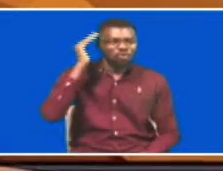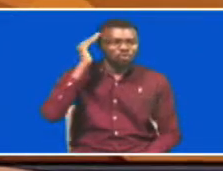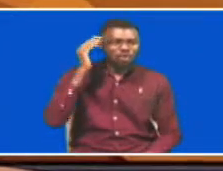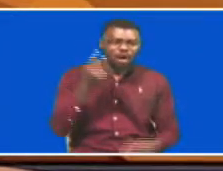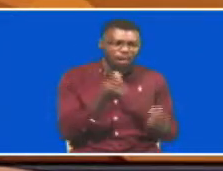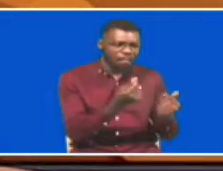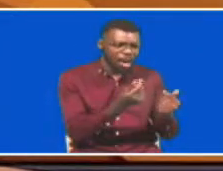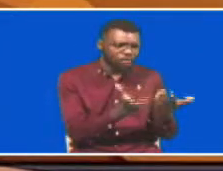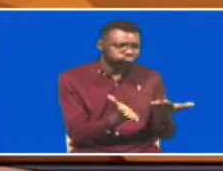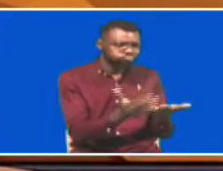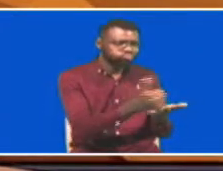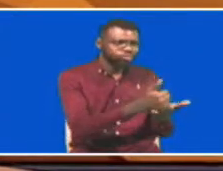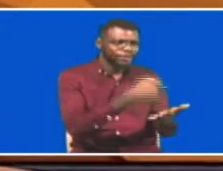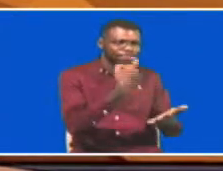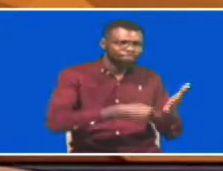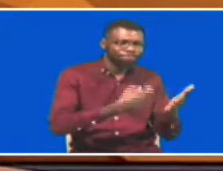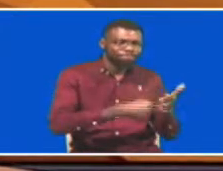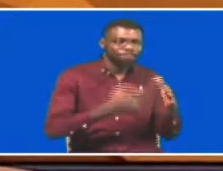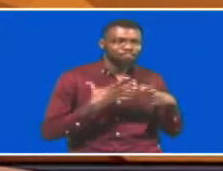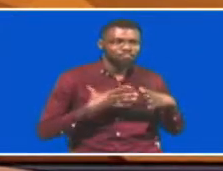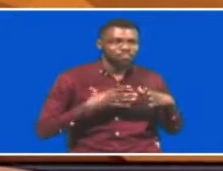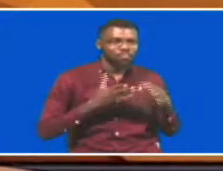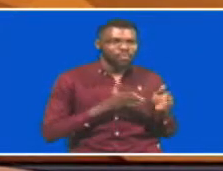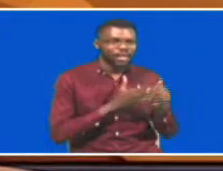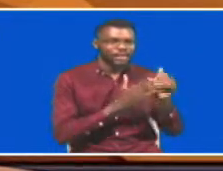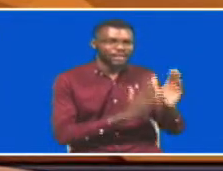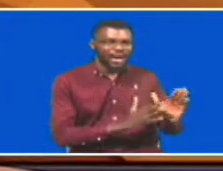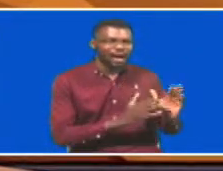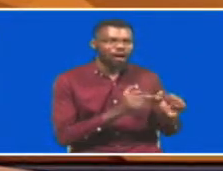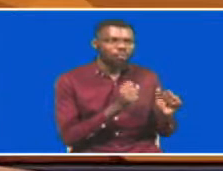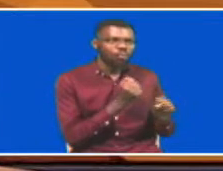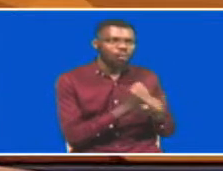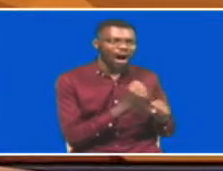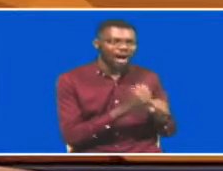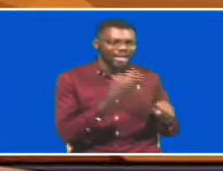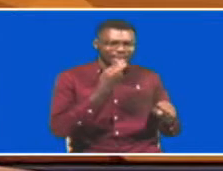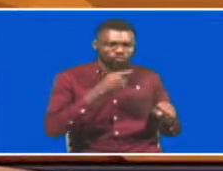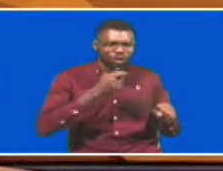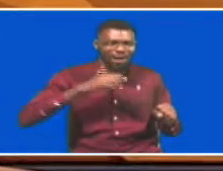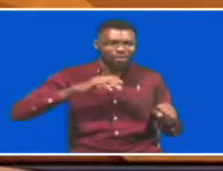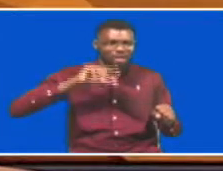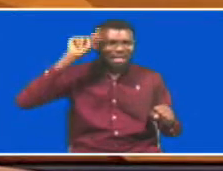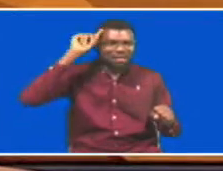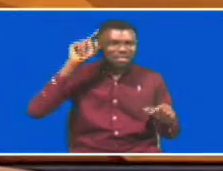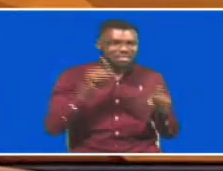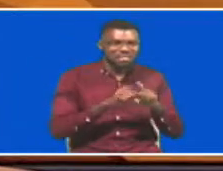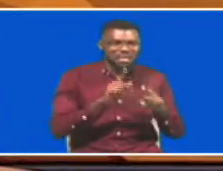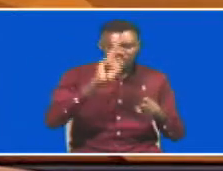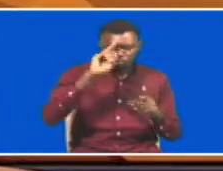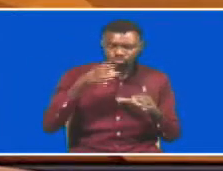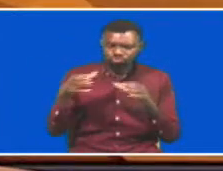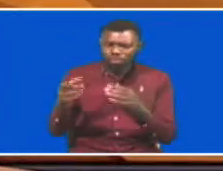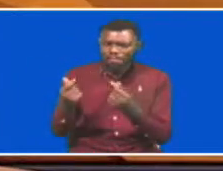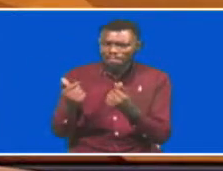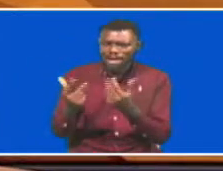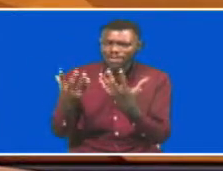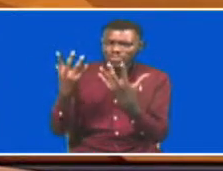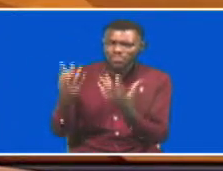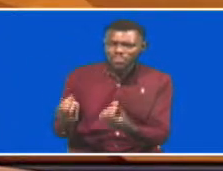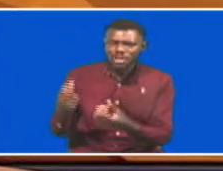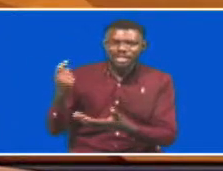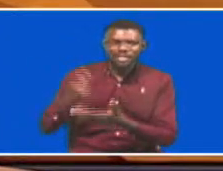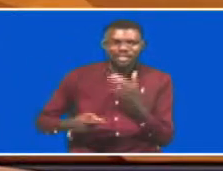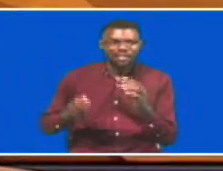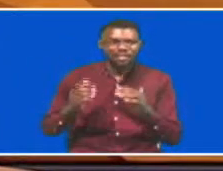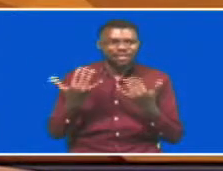fedha hizo zinazotozwa kwa faidi viongozi wakuu katika serikali ya Kitui na maafisa wakuu wa polisi. Kufikia